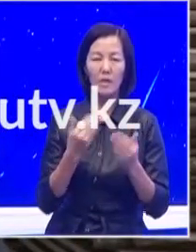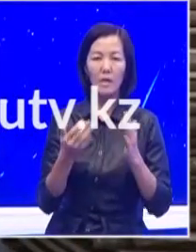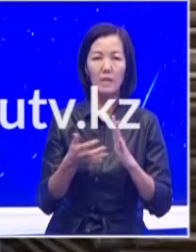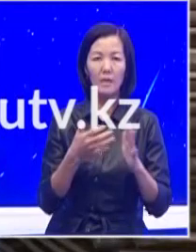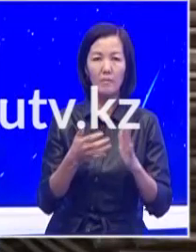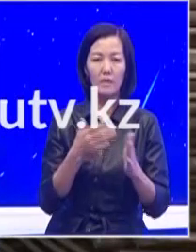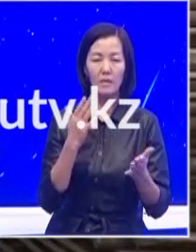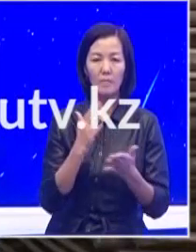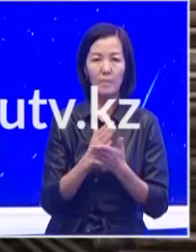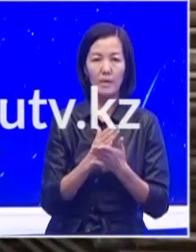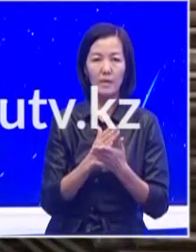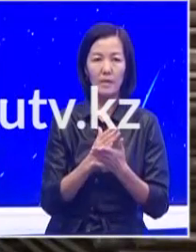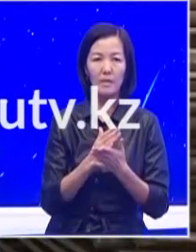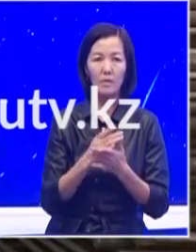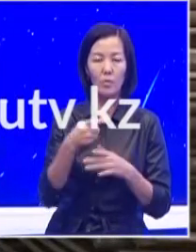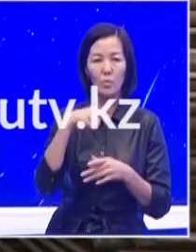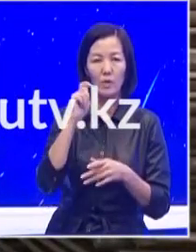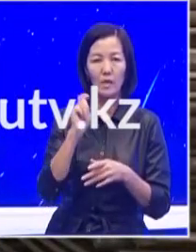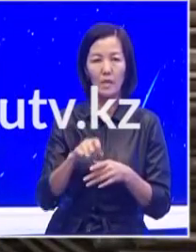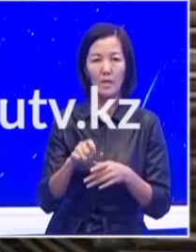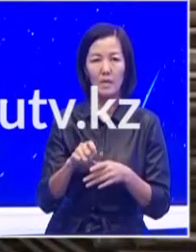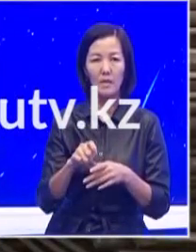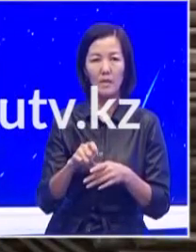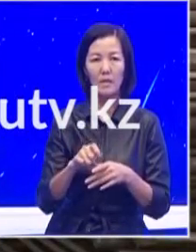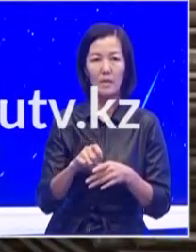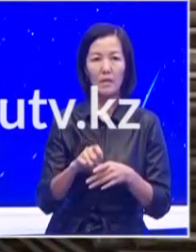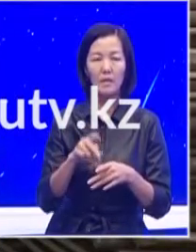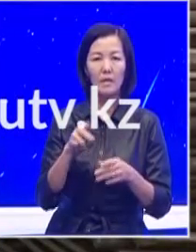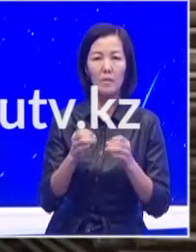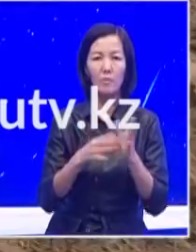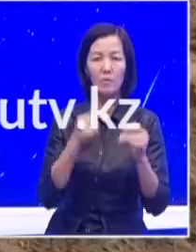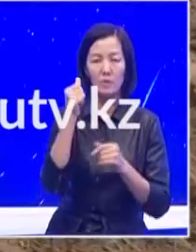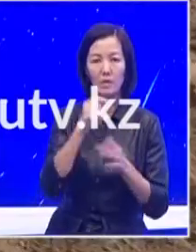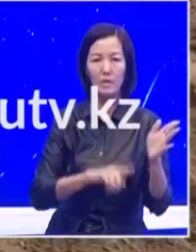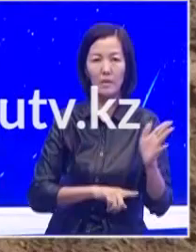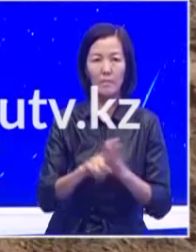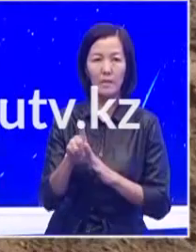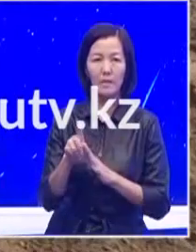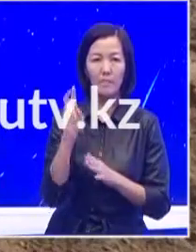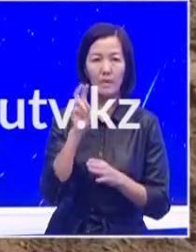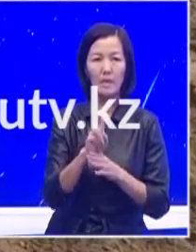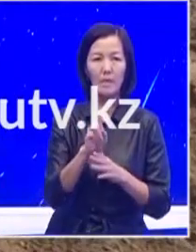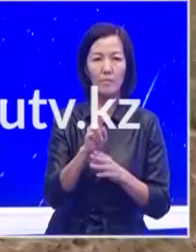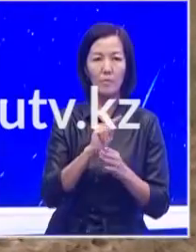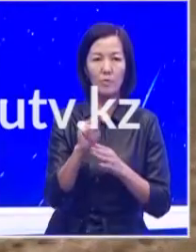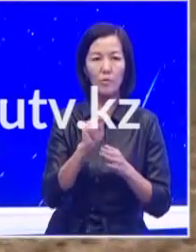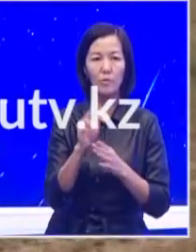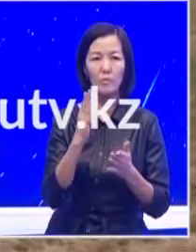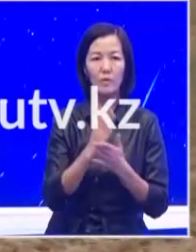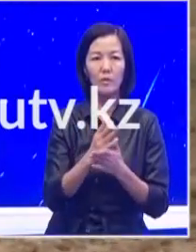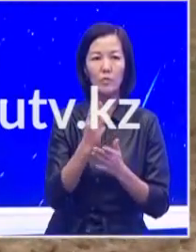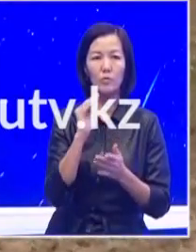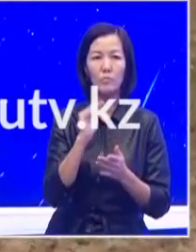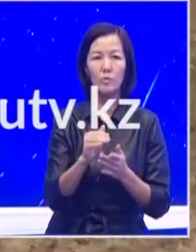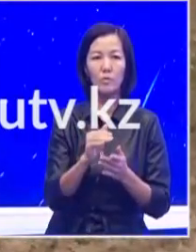сырттан Украинадан кісілер келіп жүр, 18 жылдан бастап жұмыс жасап жатыр, сол кісілер үйретіп жатыр. Биыл ақсулық диқандар 3315 гектар